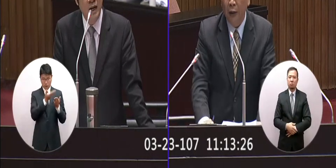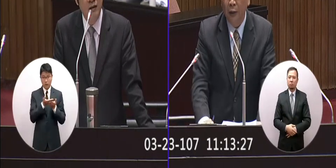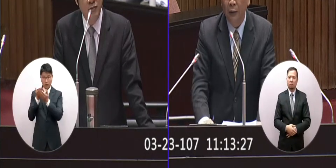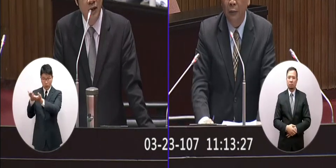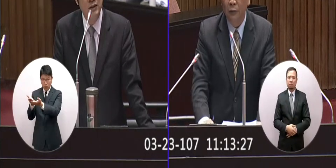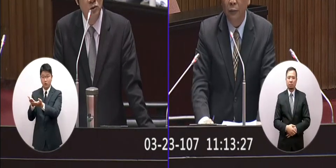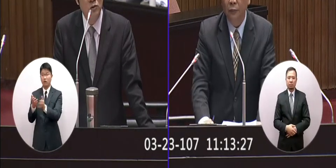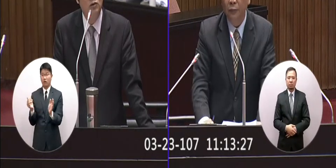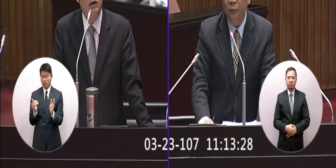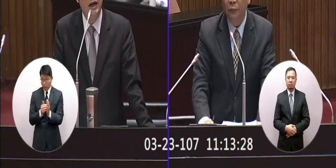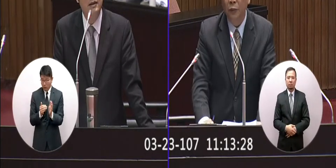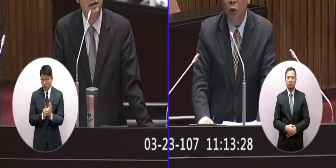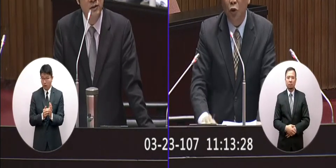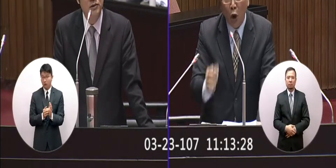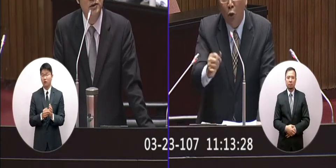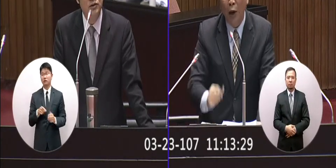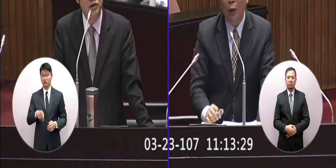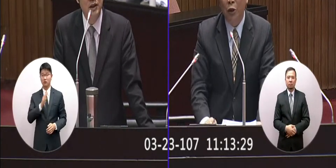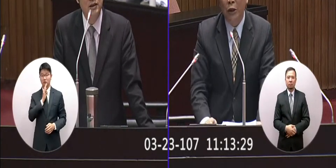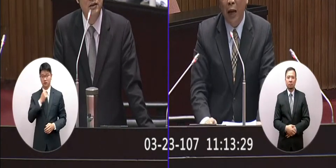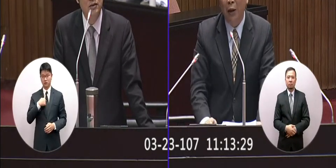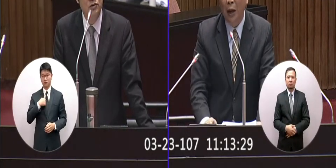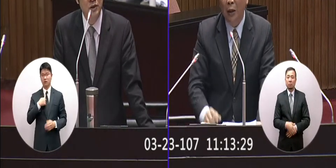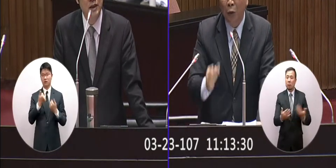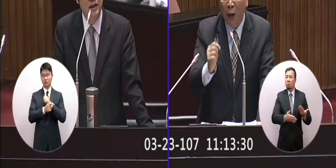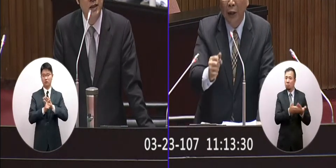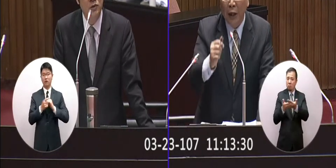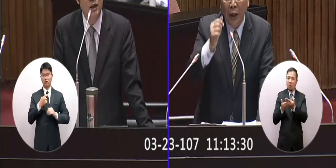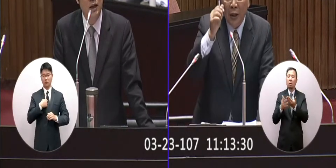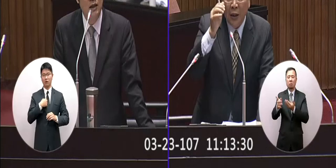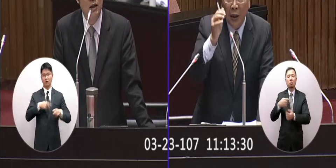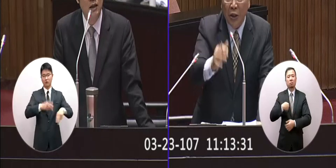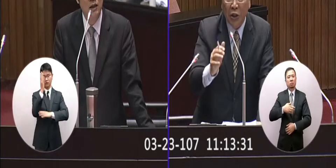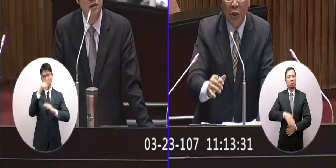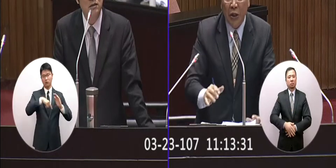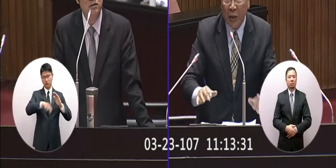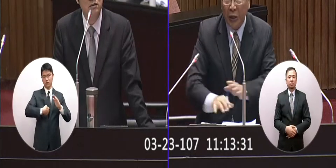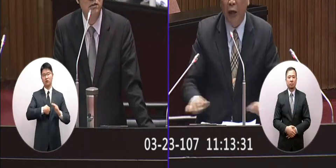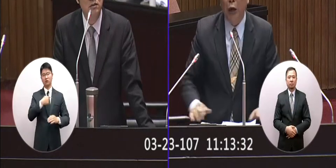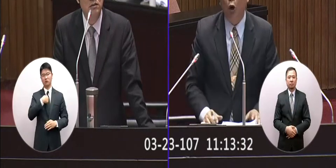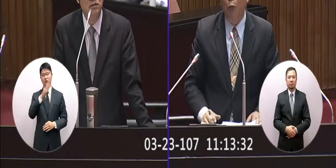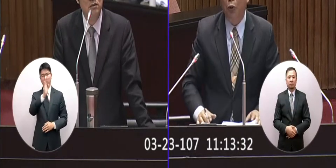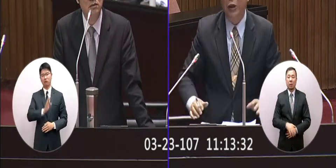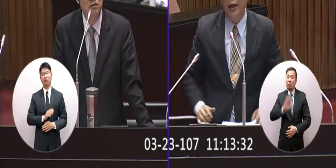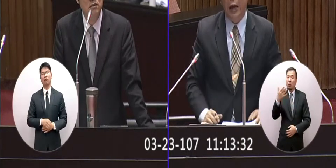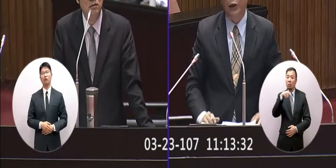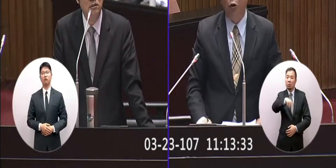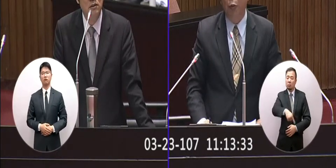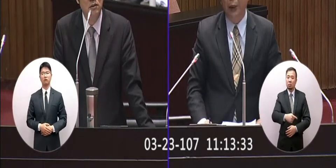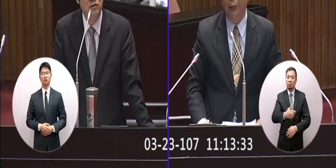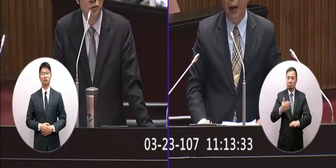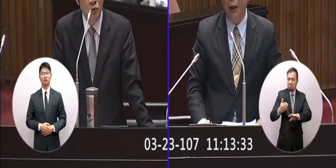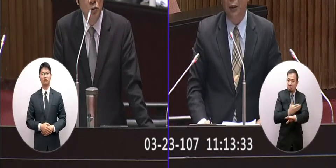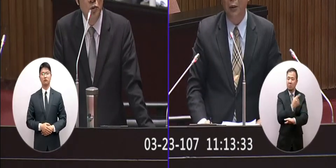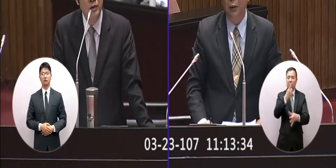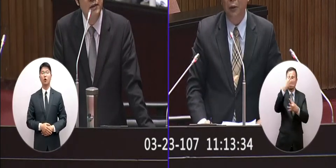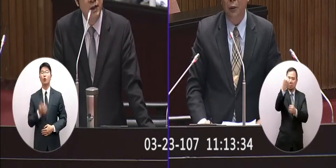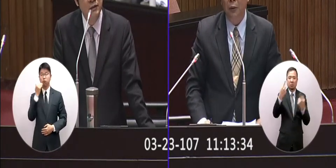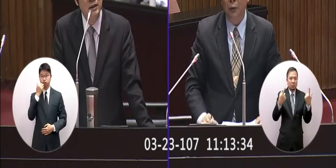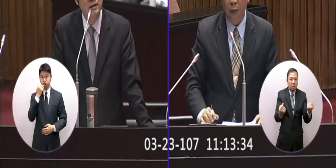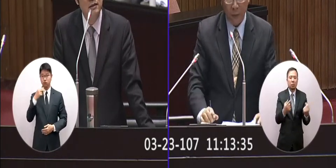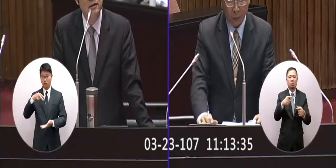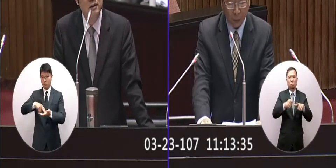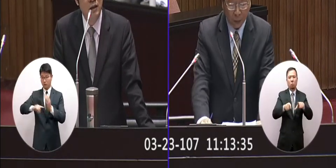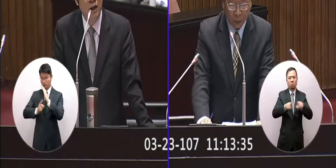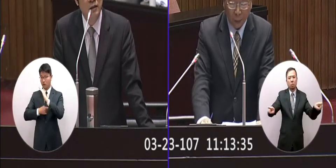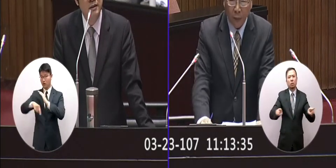了，就是把法案送过来，这个就是 送过来，我知道啊， 具体的态度啦。 你实施的时间要同步，这样才叫公平嘛。 如果立